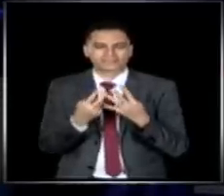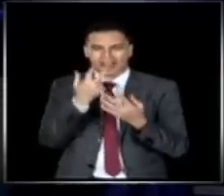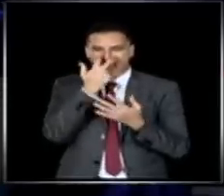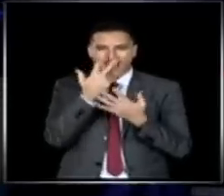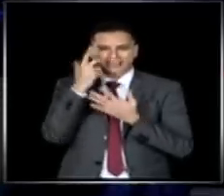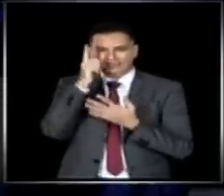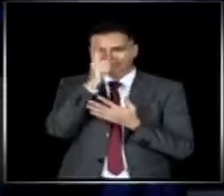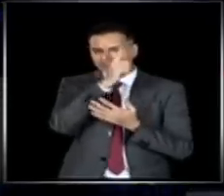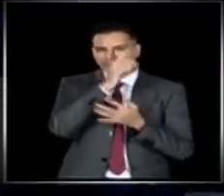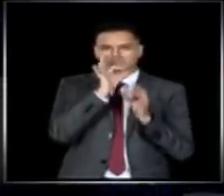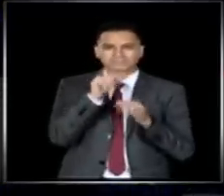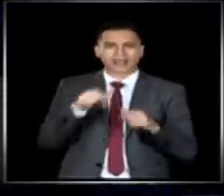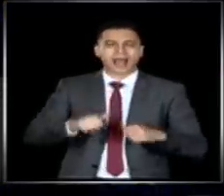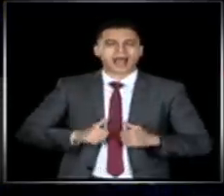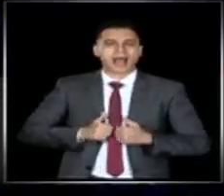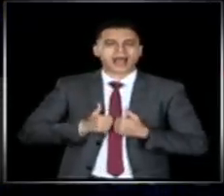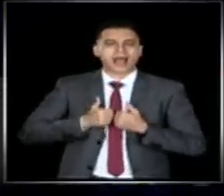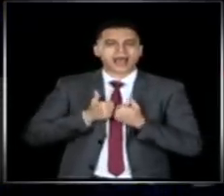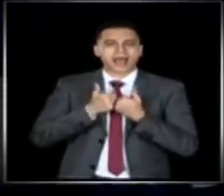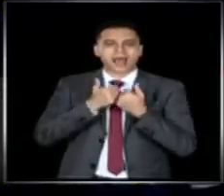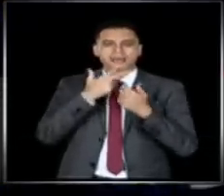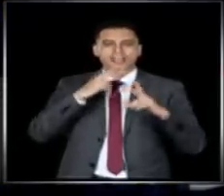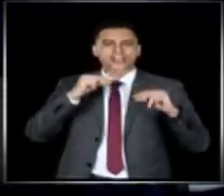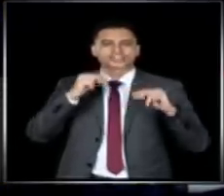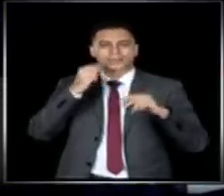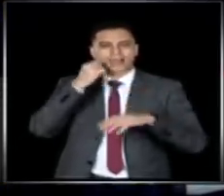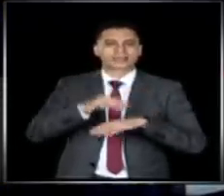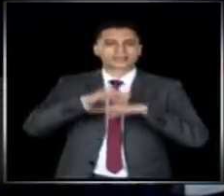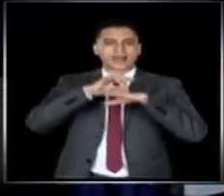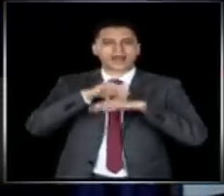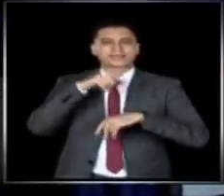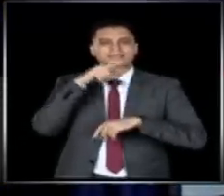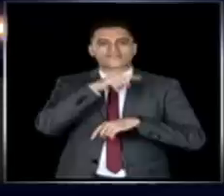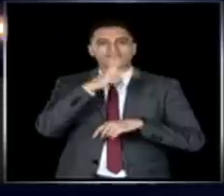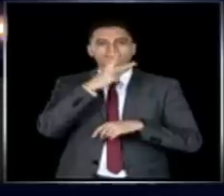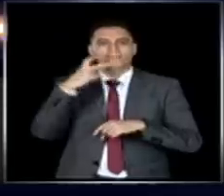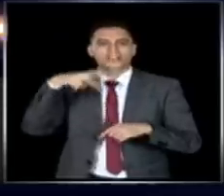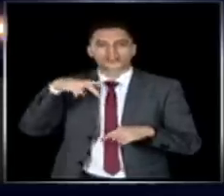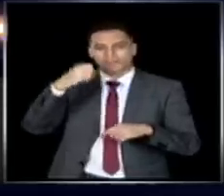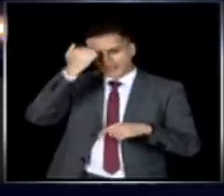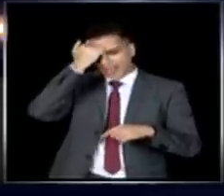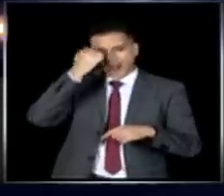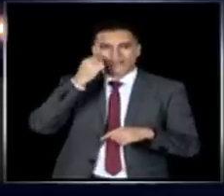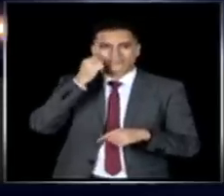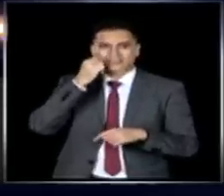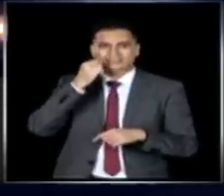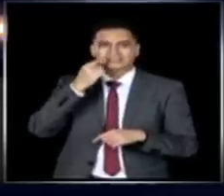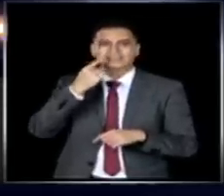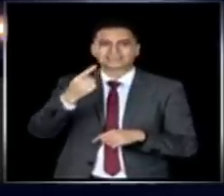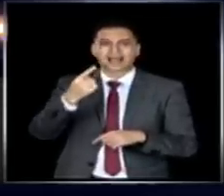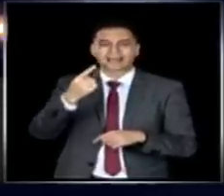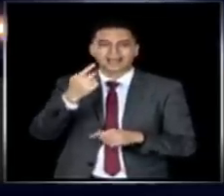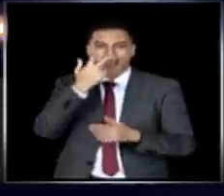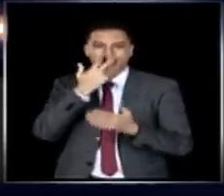اللي بتشير لحياة أشباه البشر من 280 ألف سنة؟